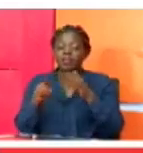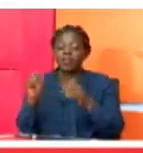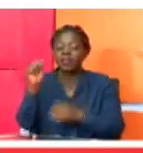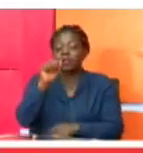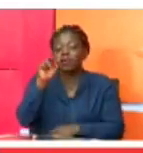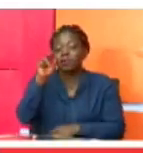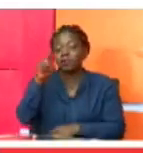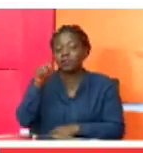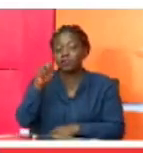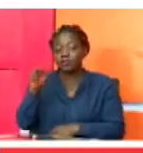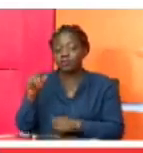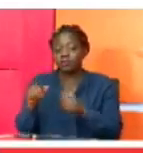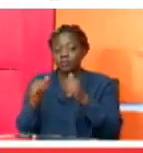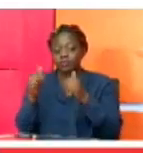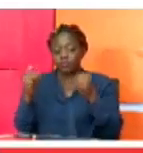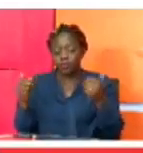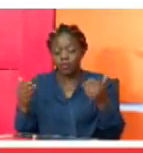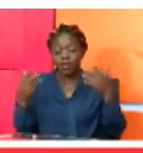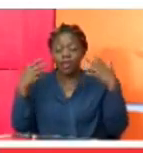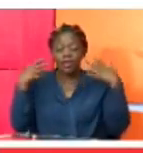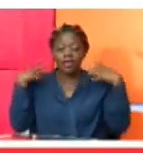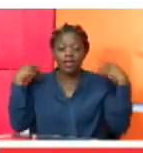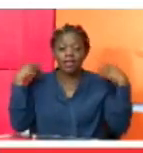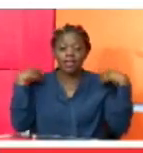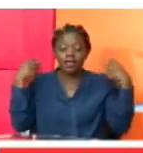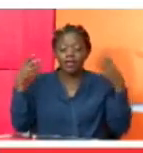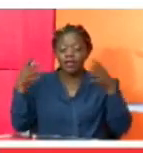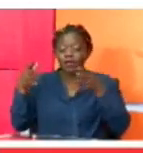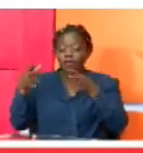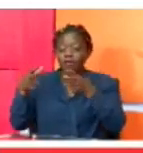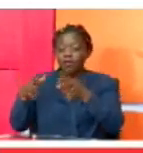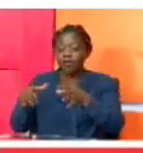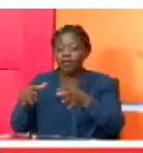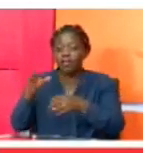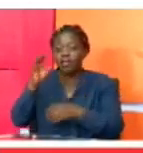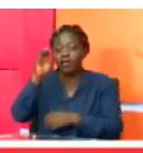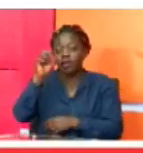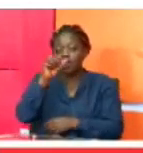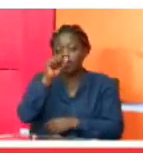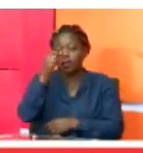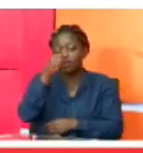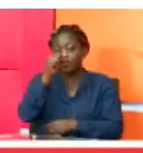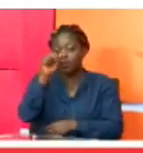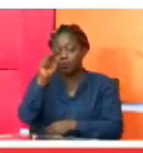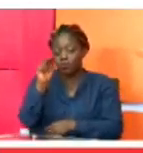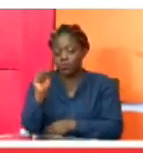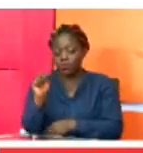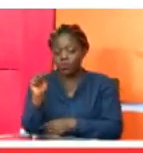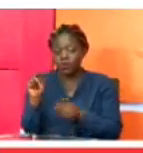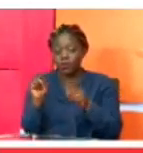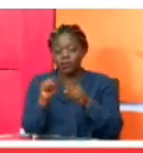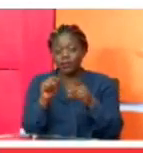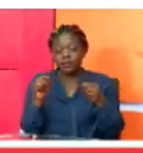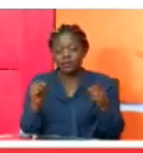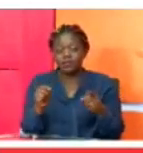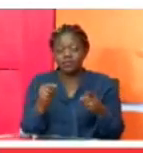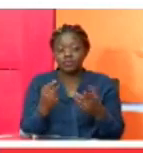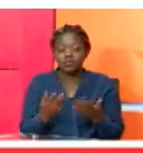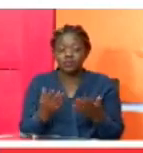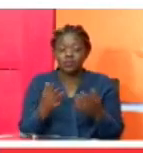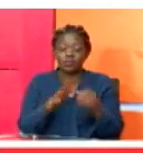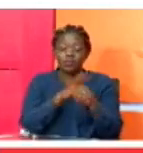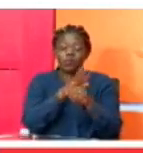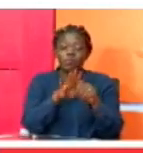ze zigenda okubera nga ziri mu nsike mu kibinja ekya Eligoni ate kwoteka ekibinja ekya Rwenzori katugende